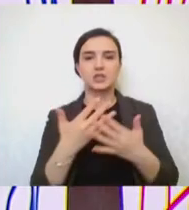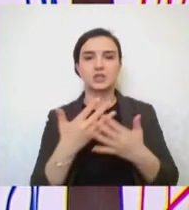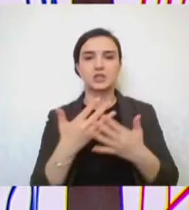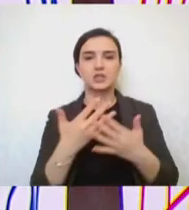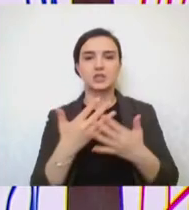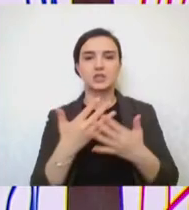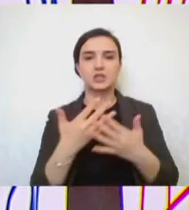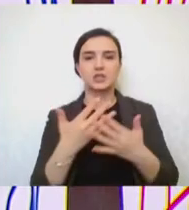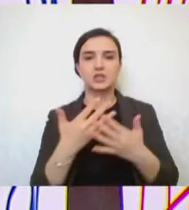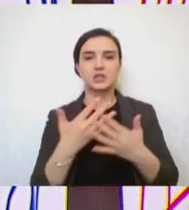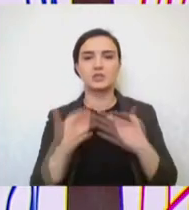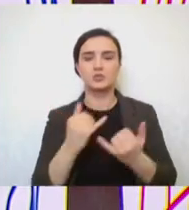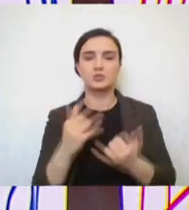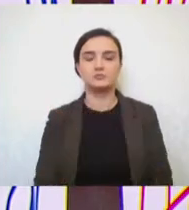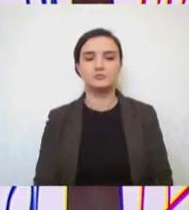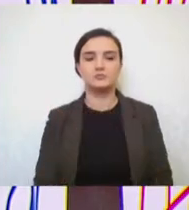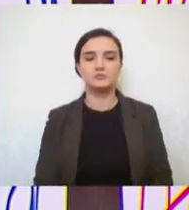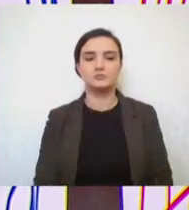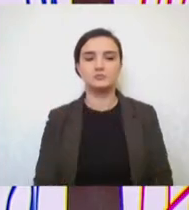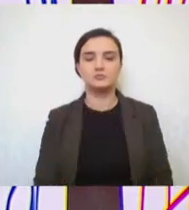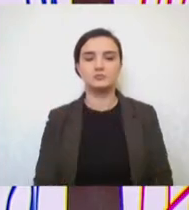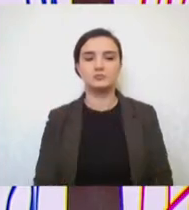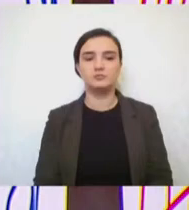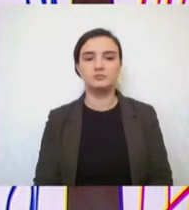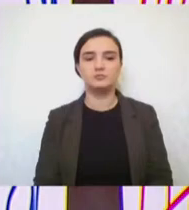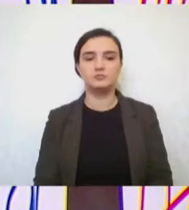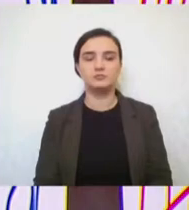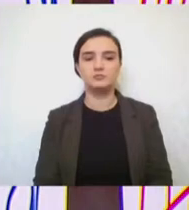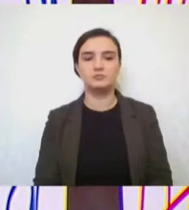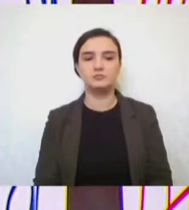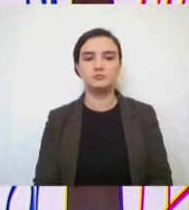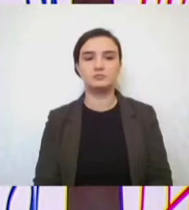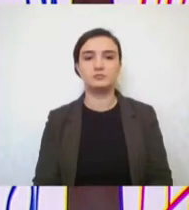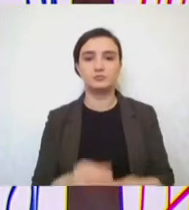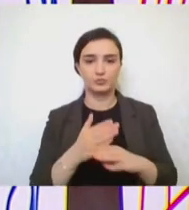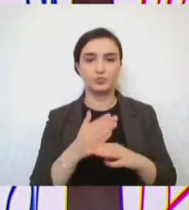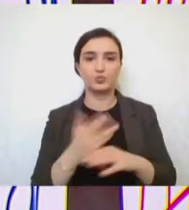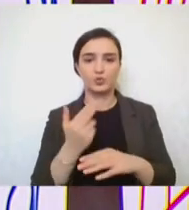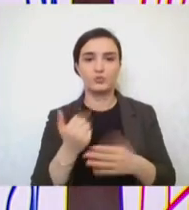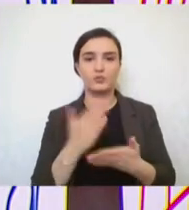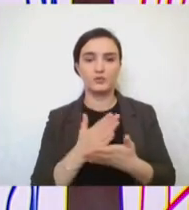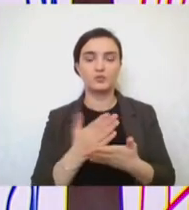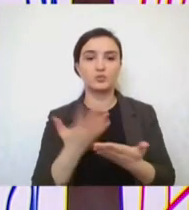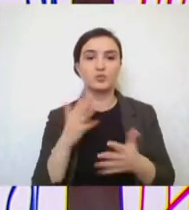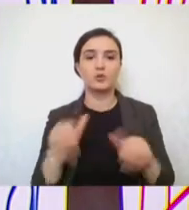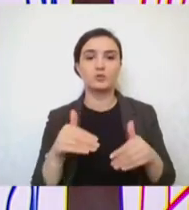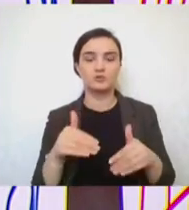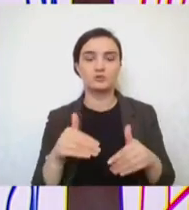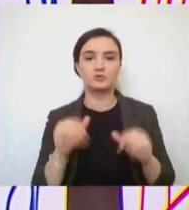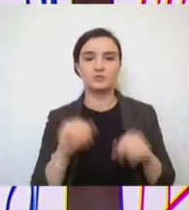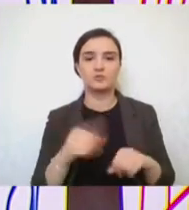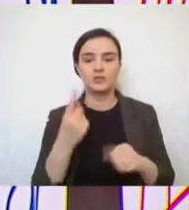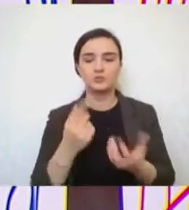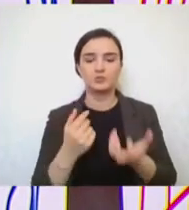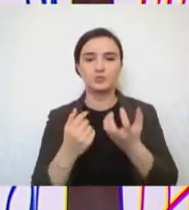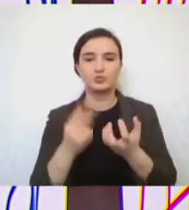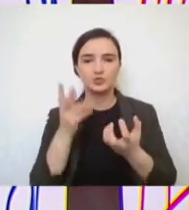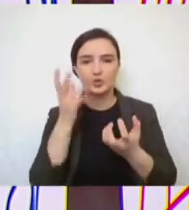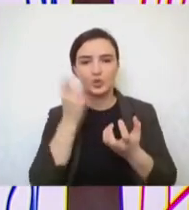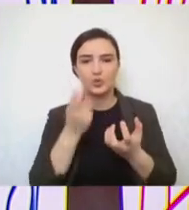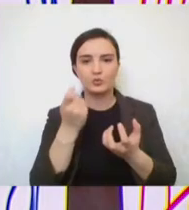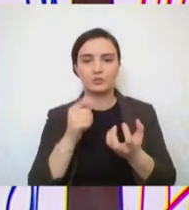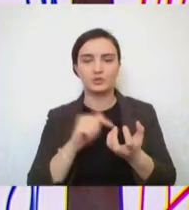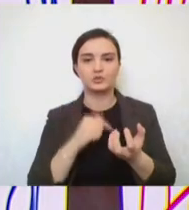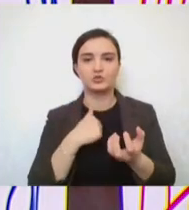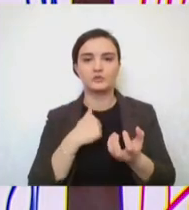და ბურღულეული, ელემენტარო პური მაინც ხომ გვაქვს, თუ არ გვაქვს, შეიძლება ერთი მუჭა ხორბლისგან ჩვენ სახშიც